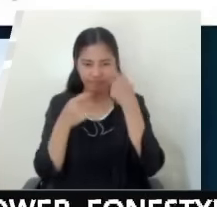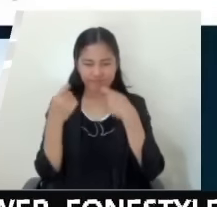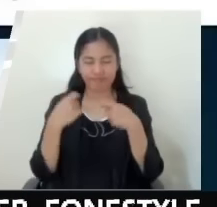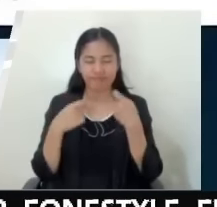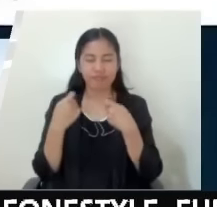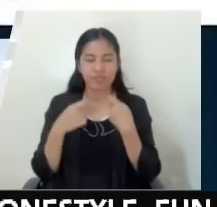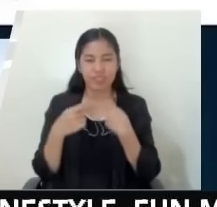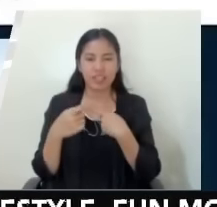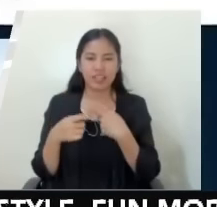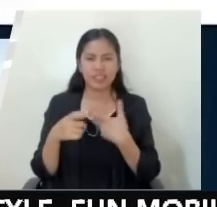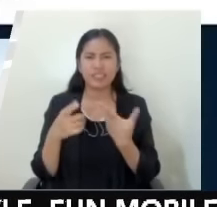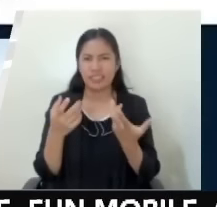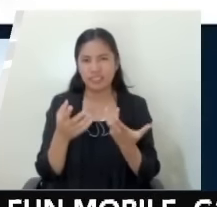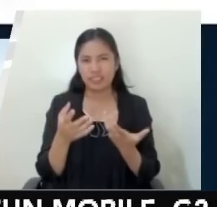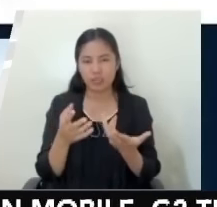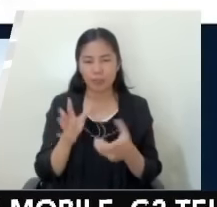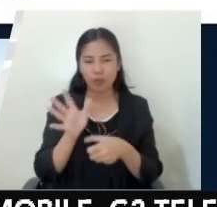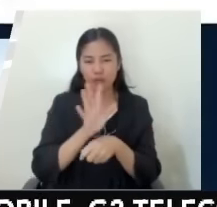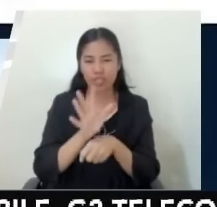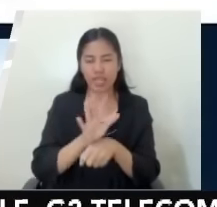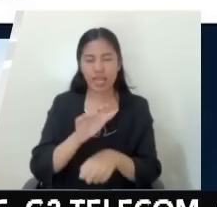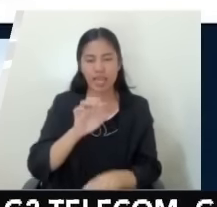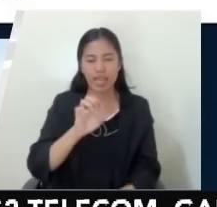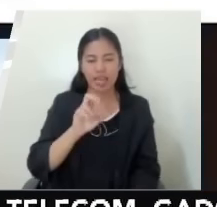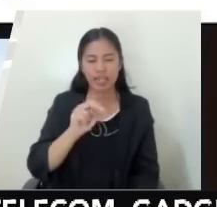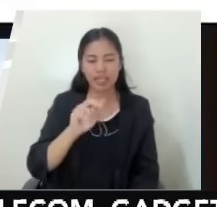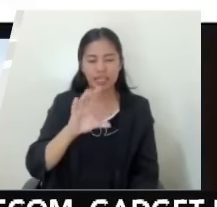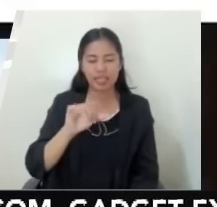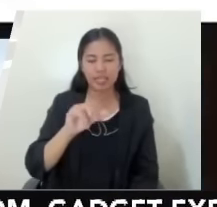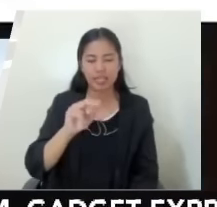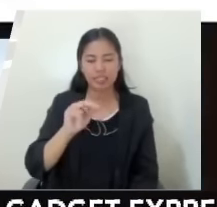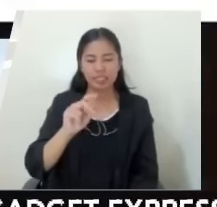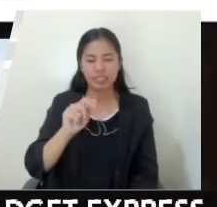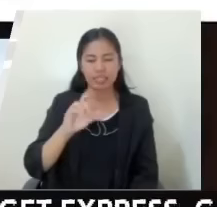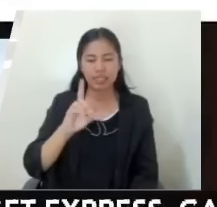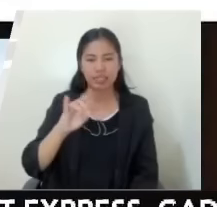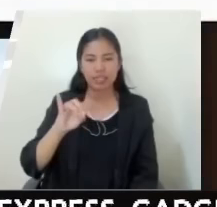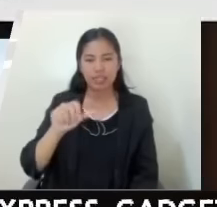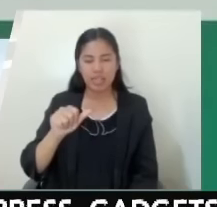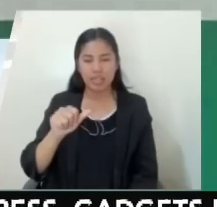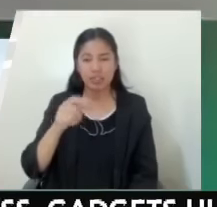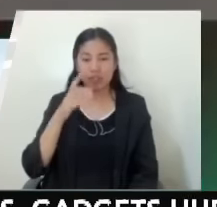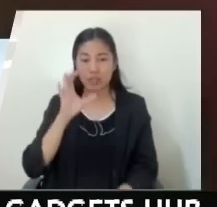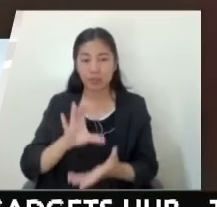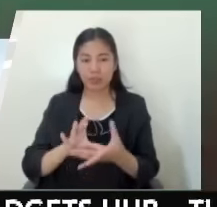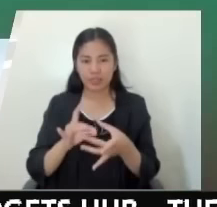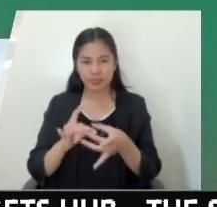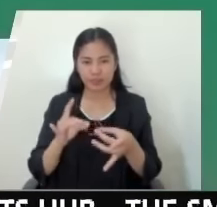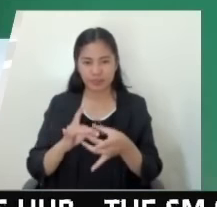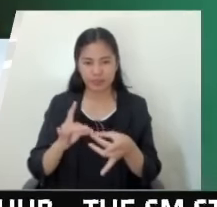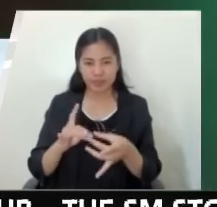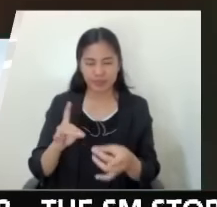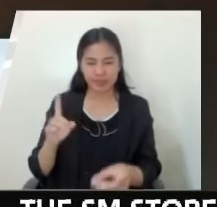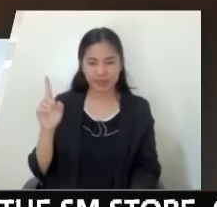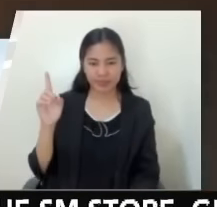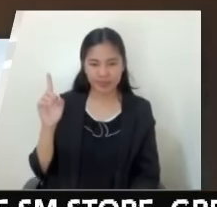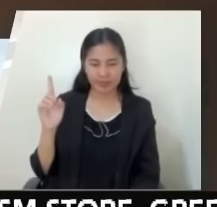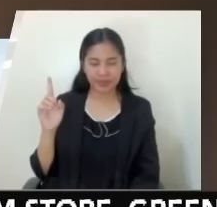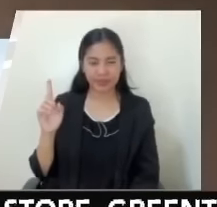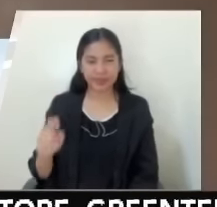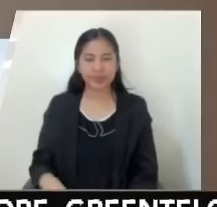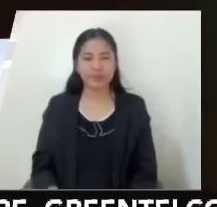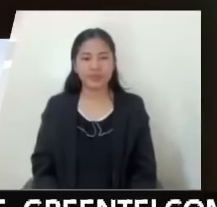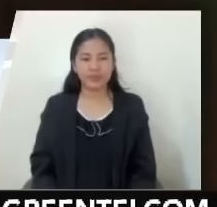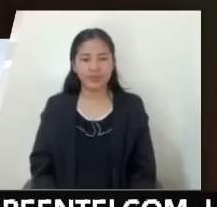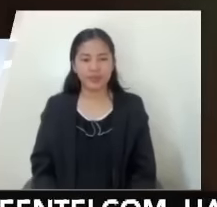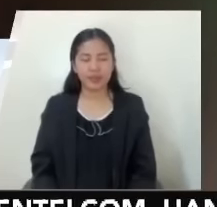na Encantadia. Ang kanyang Encantadia sisters na sila Sangre Danaya, Sanya Lopez at Sangre Perena Glyza De Castro approved